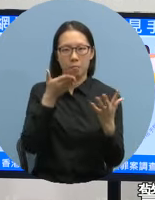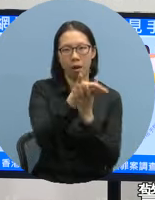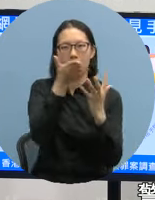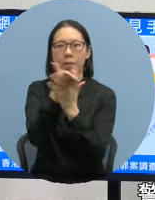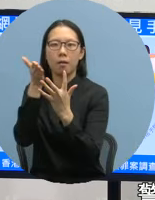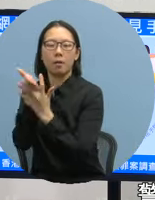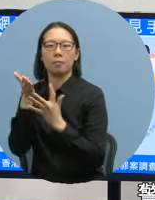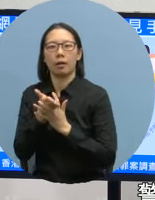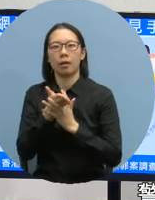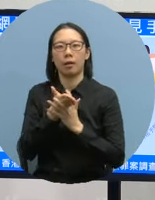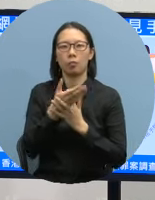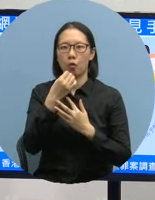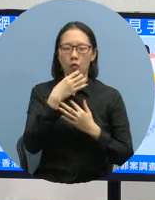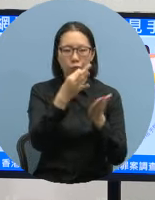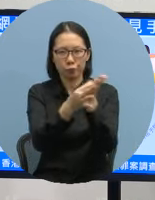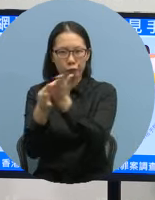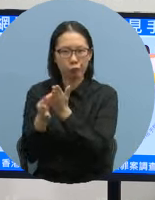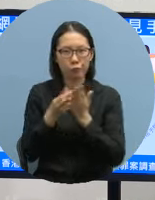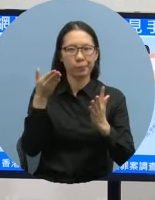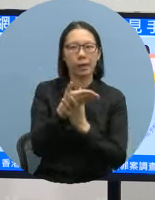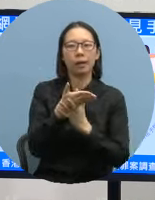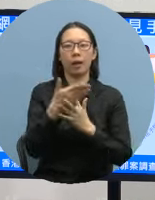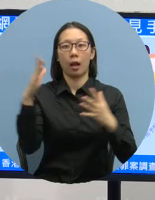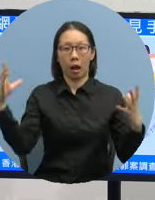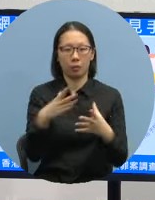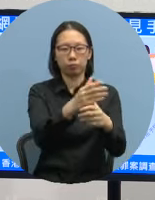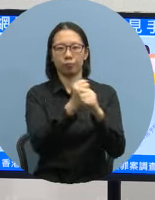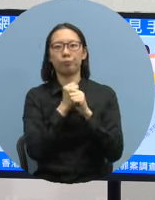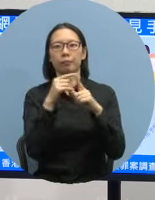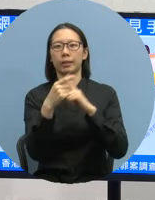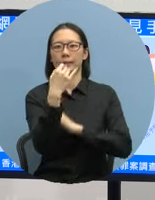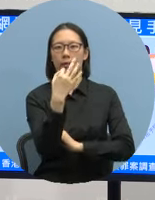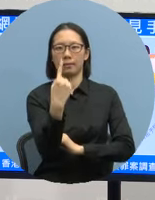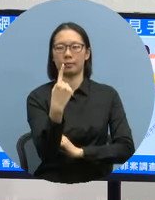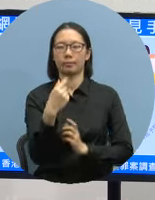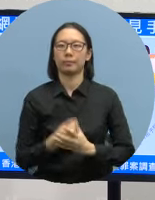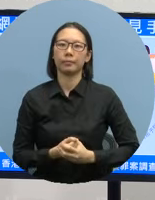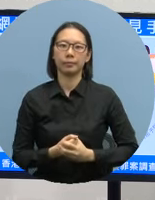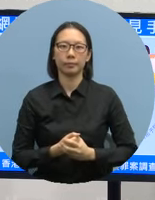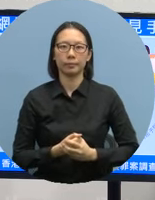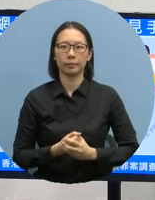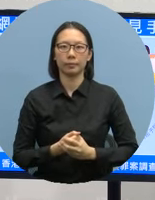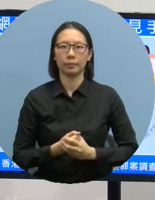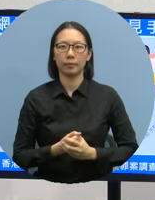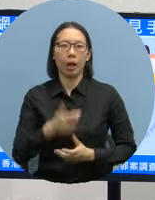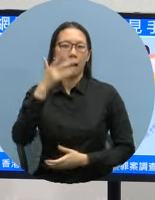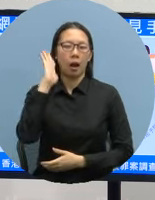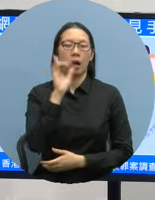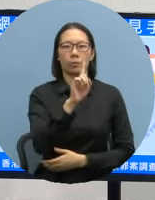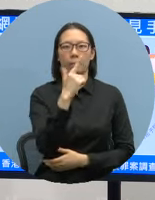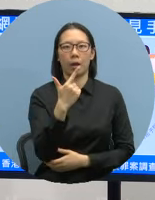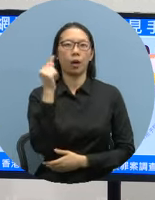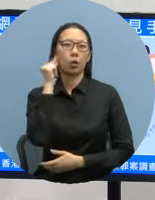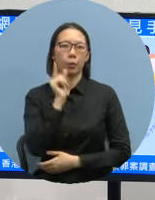全港多個地點，合共拘捕了31人，當中包括